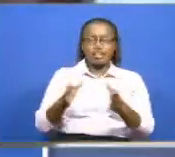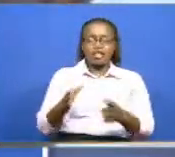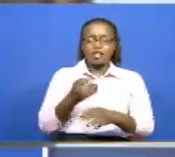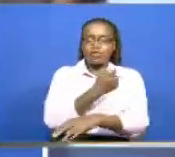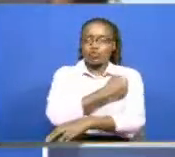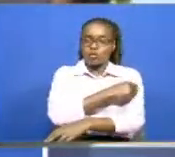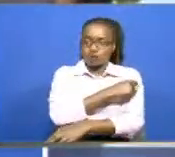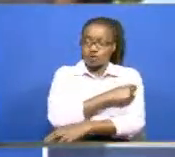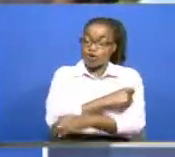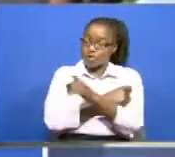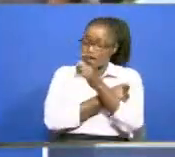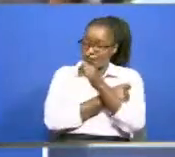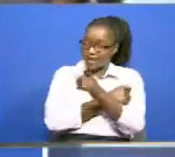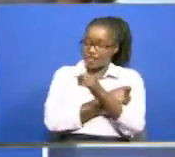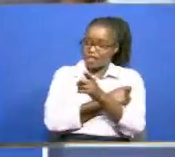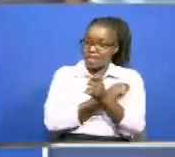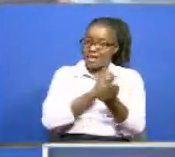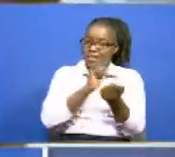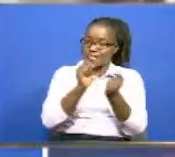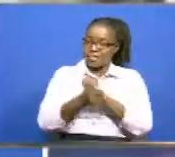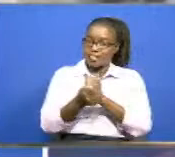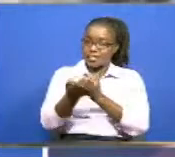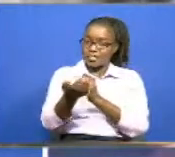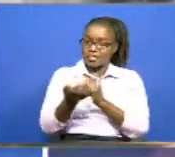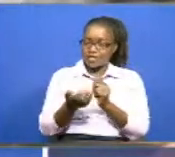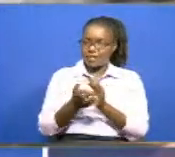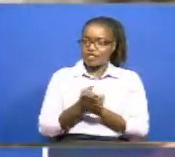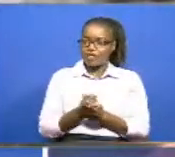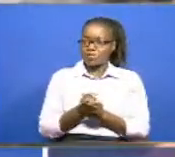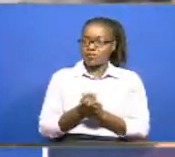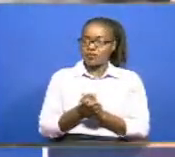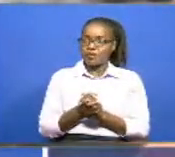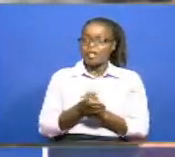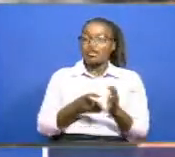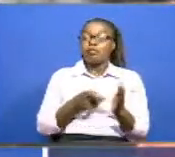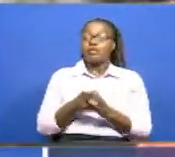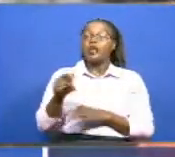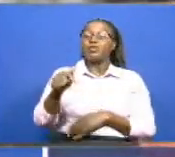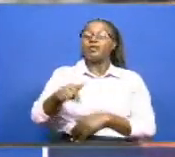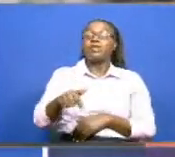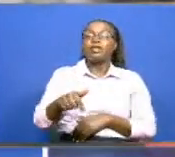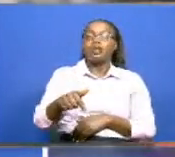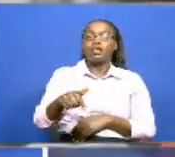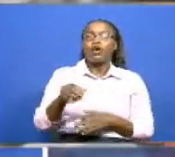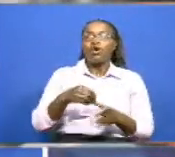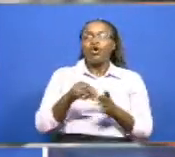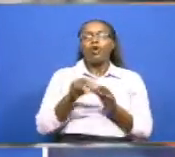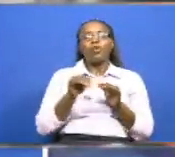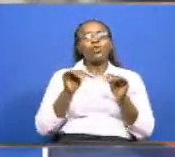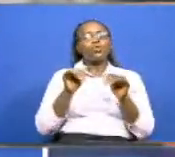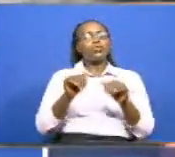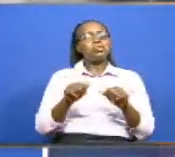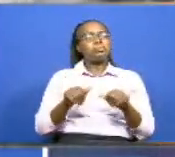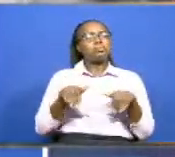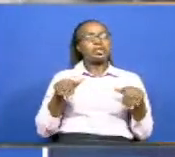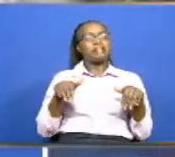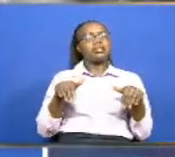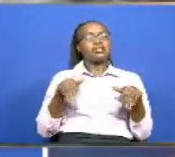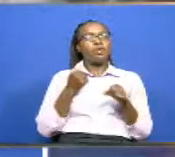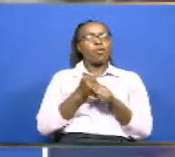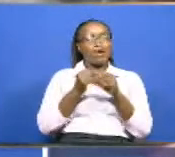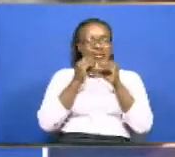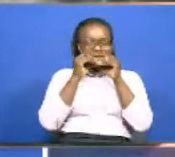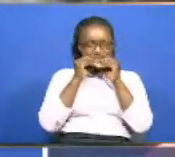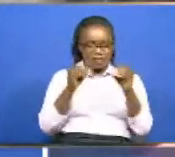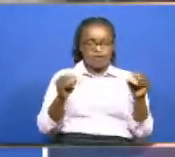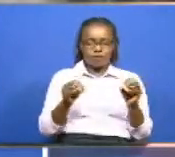kutekeleza marekebisho yanayohitajika. Tulipwe pesa leo ama tukae kufanya ka? Kazi.